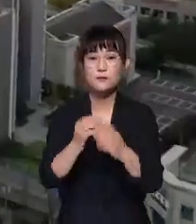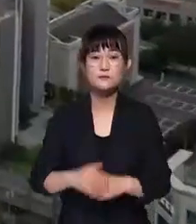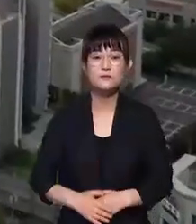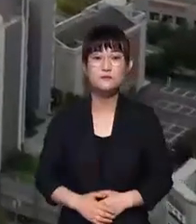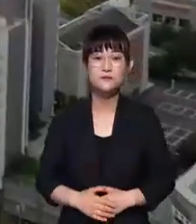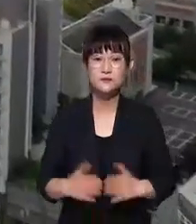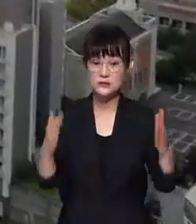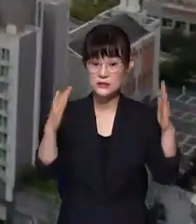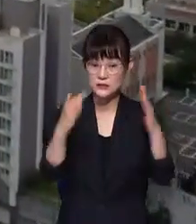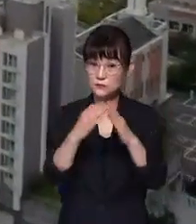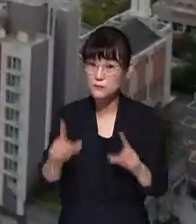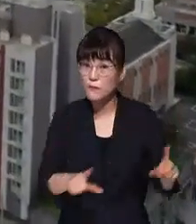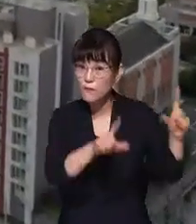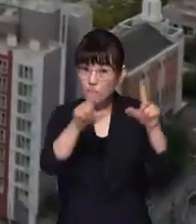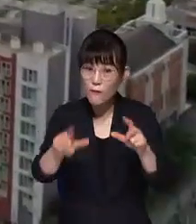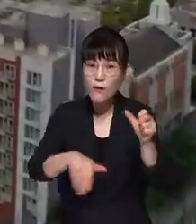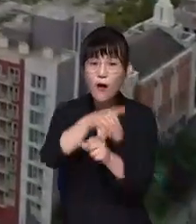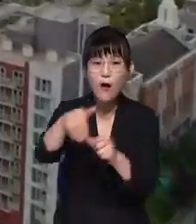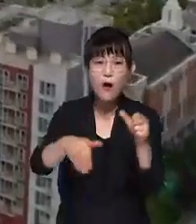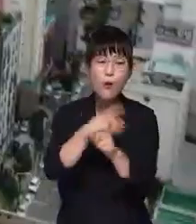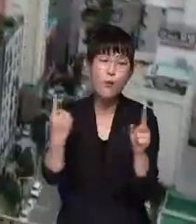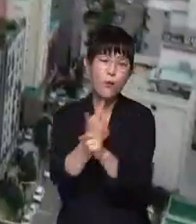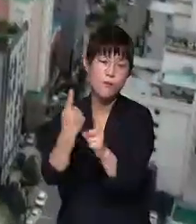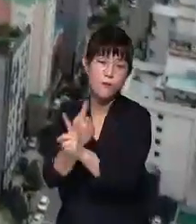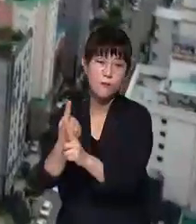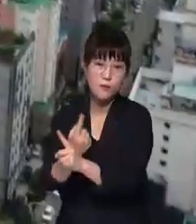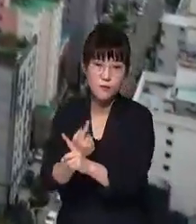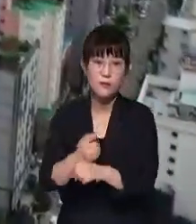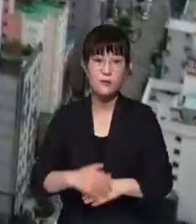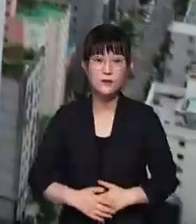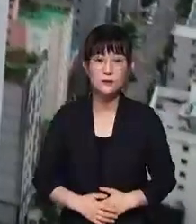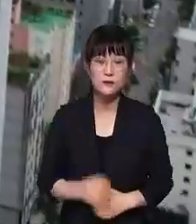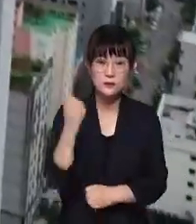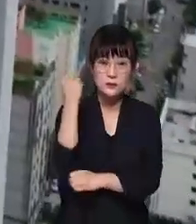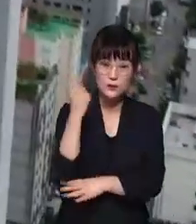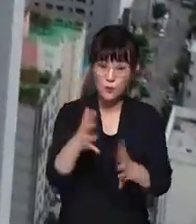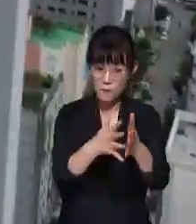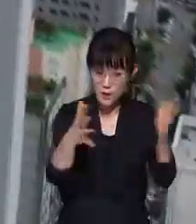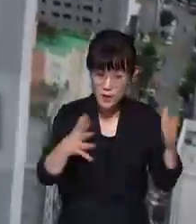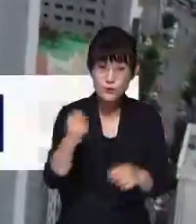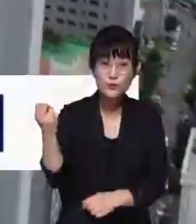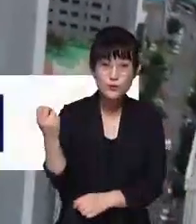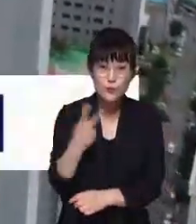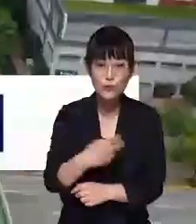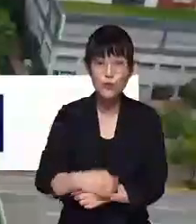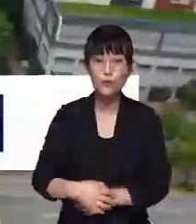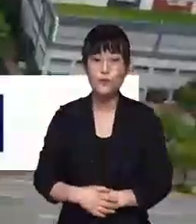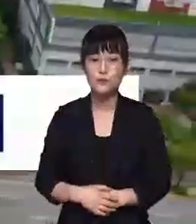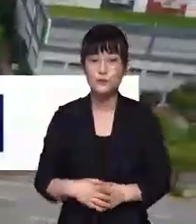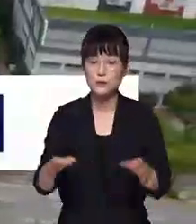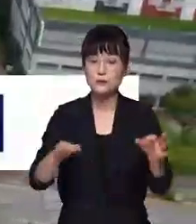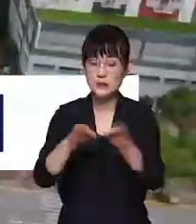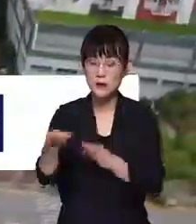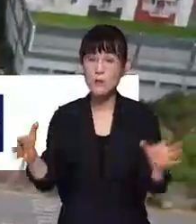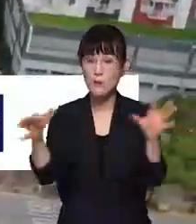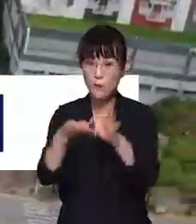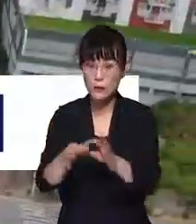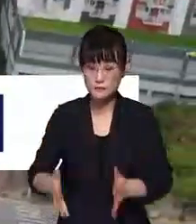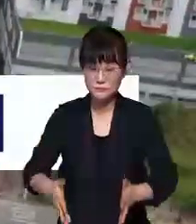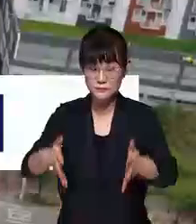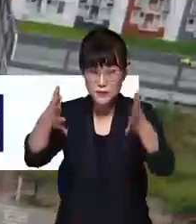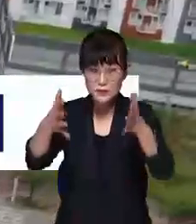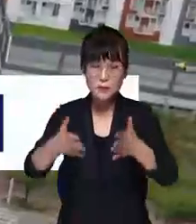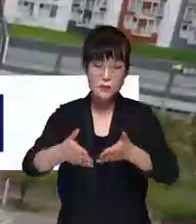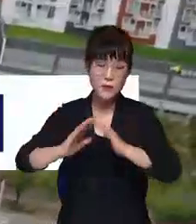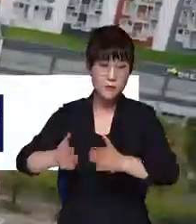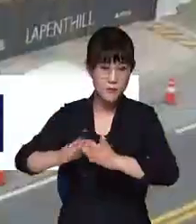주거단지의 위 속속 갖추고 있습니다 대단지 아파트뿐 아니라 주상복합 아파트들이 계속해서